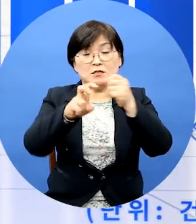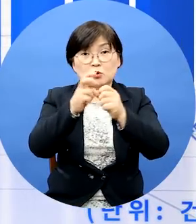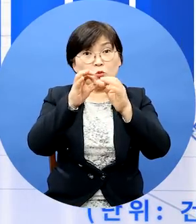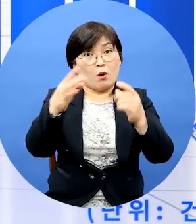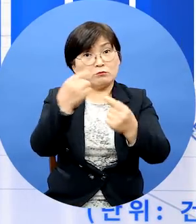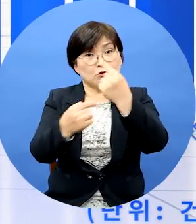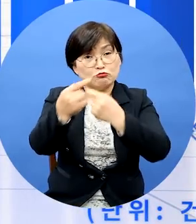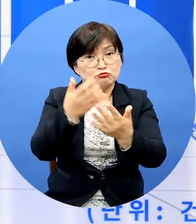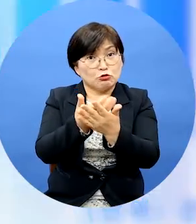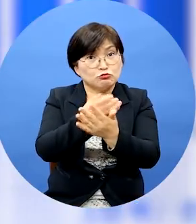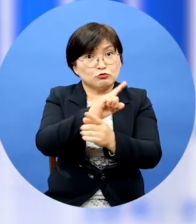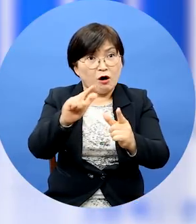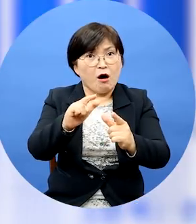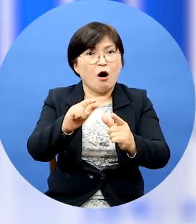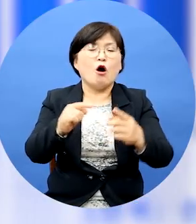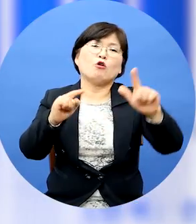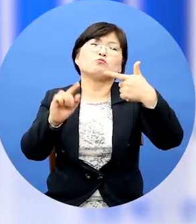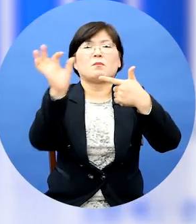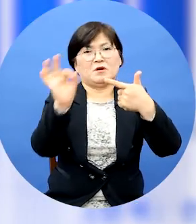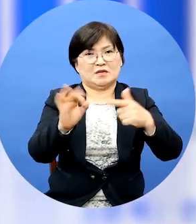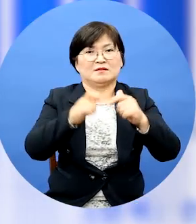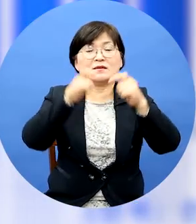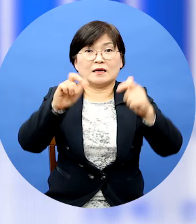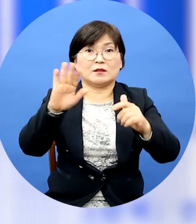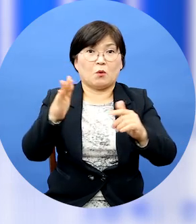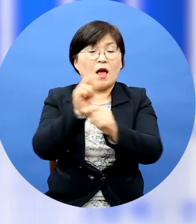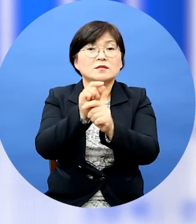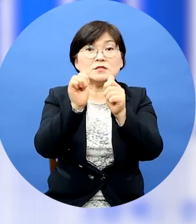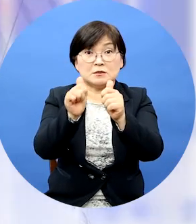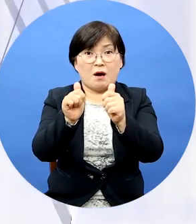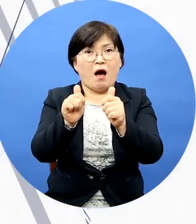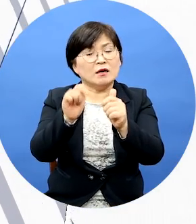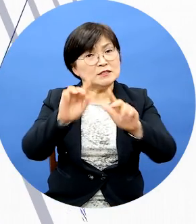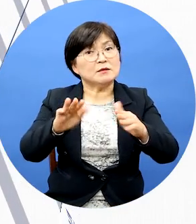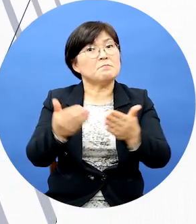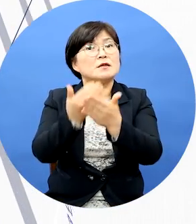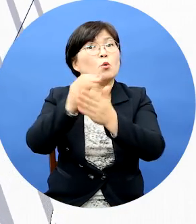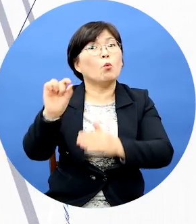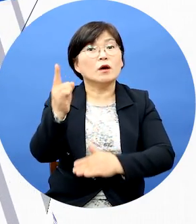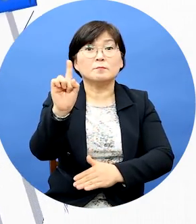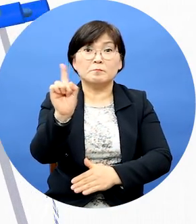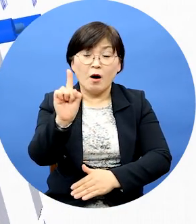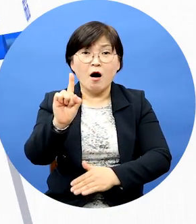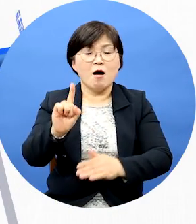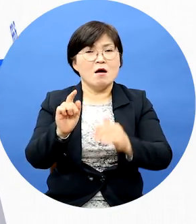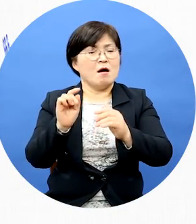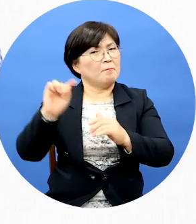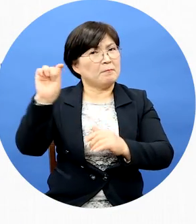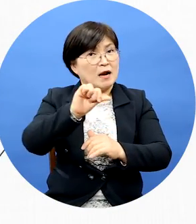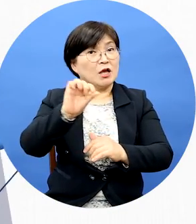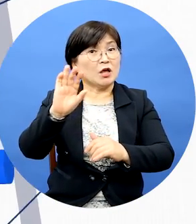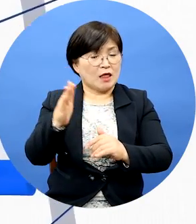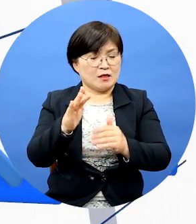동안의 청구 건수 증가율은 무려 600%. 행정심판이 이토록 도약할 수 있던 배경에는 한결